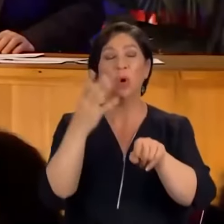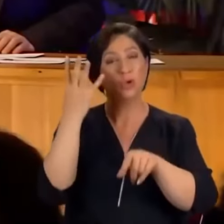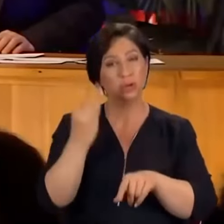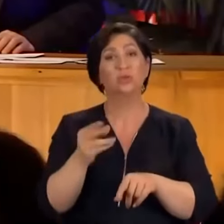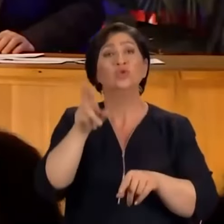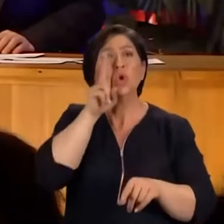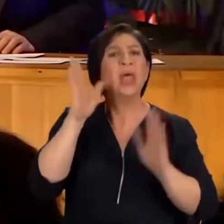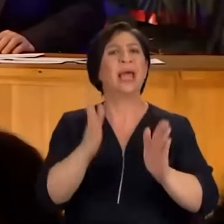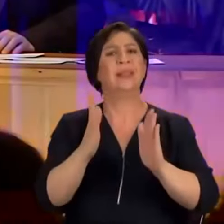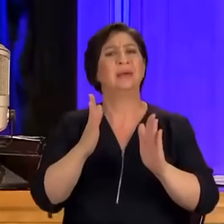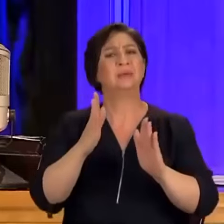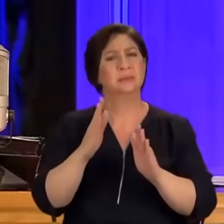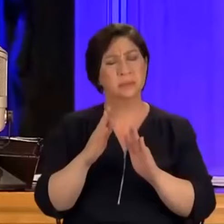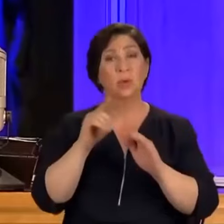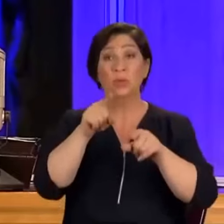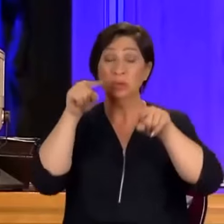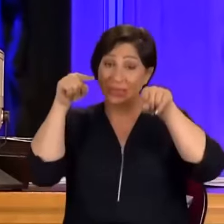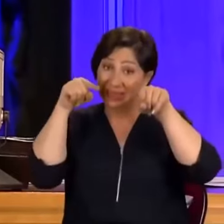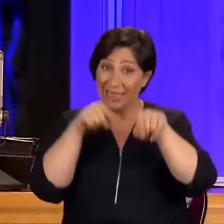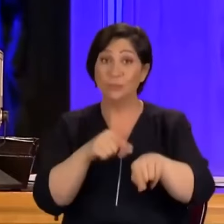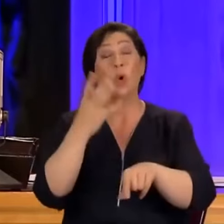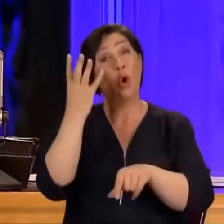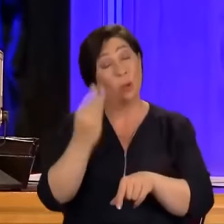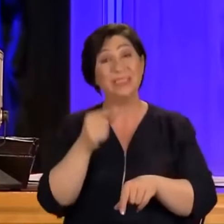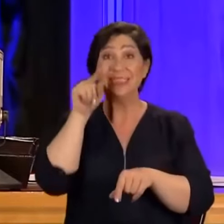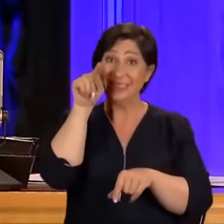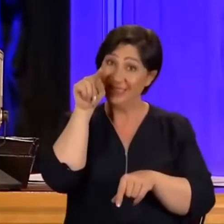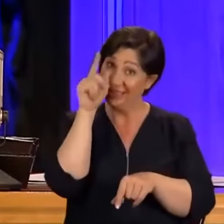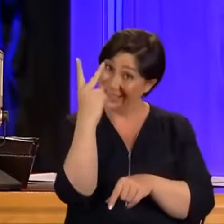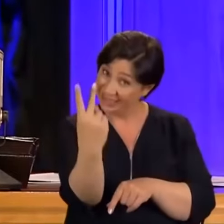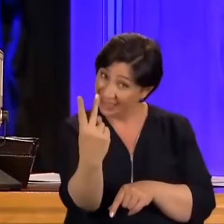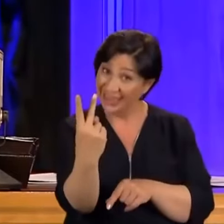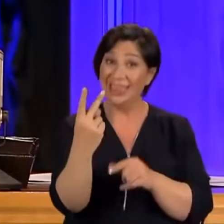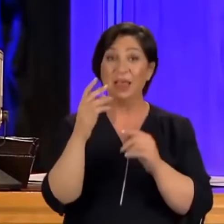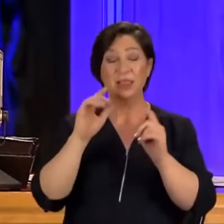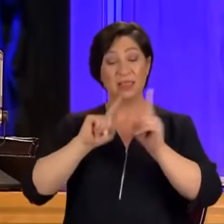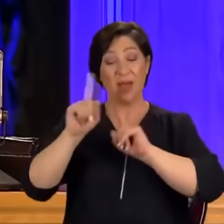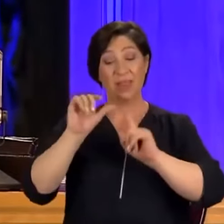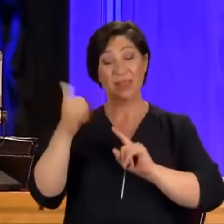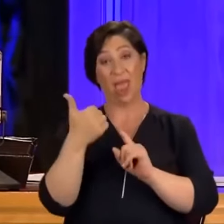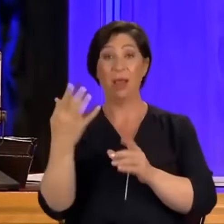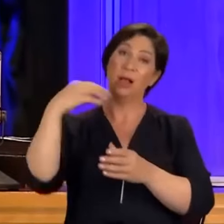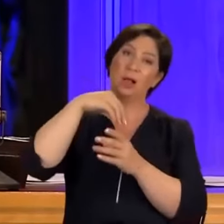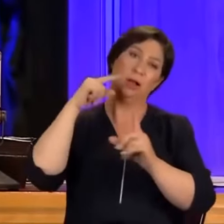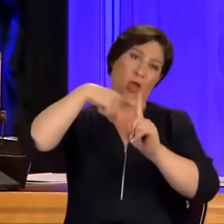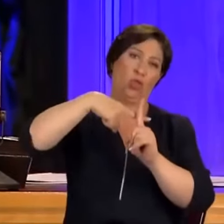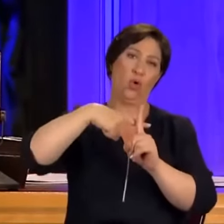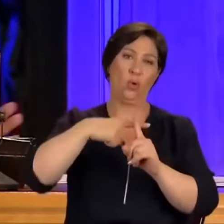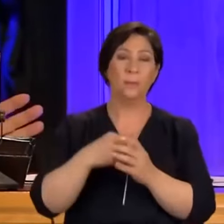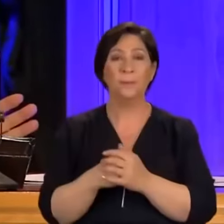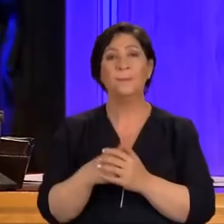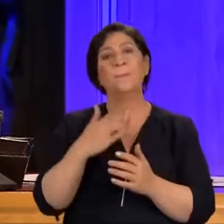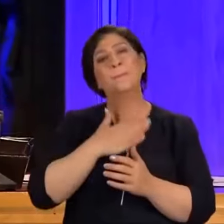takipçisi sonuna kadar ve Evet bunun takipçisi olman zaten senin senin davana Değer katıyor Ben de eee